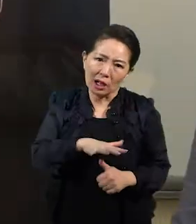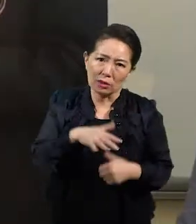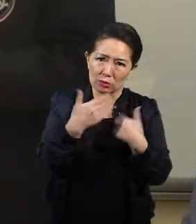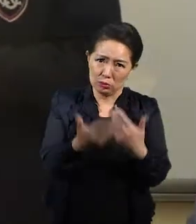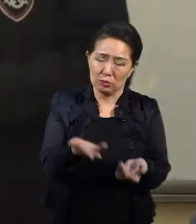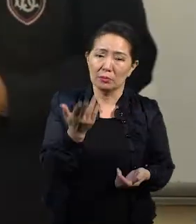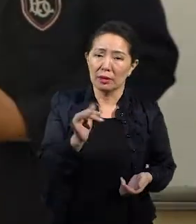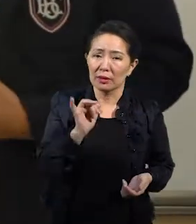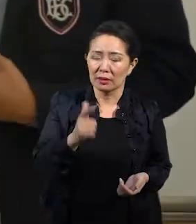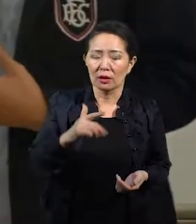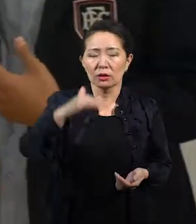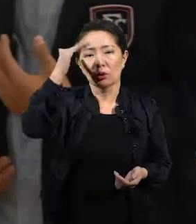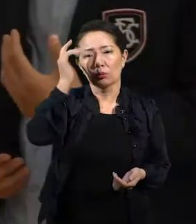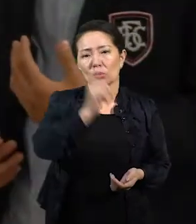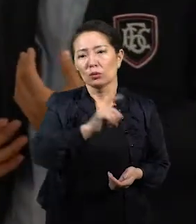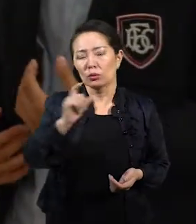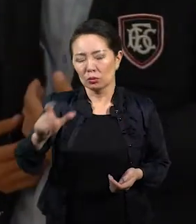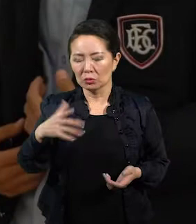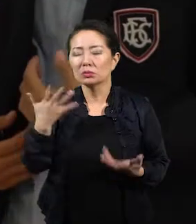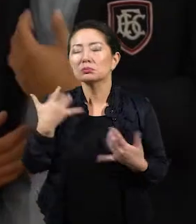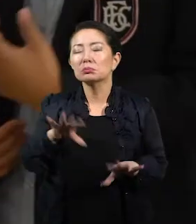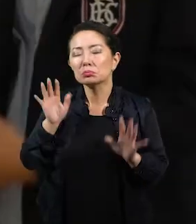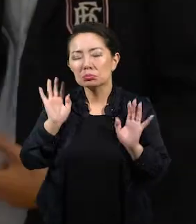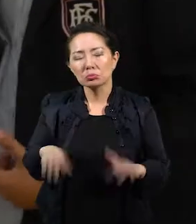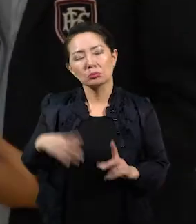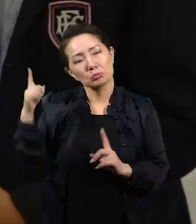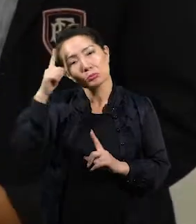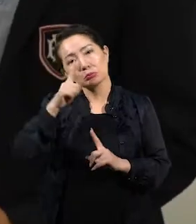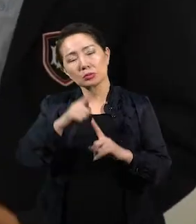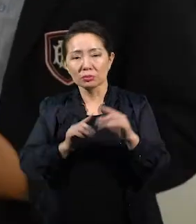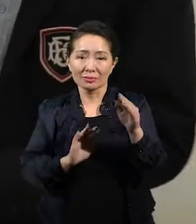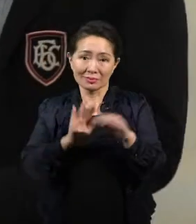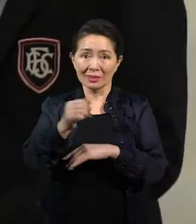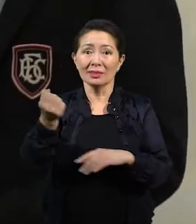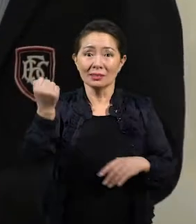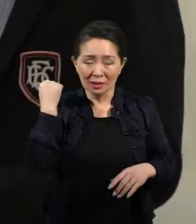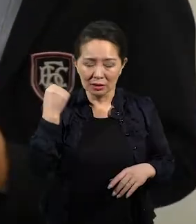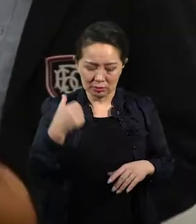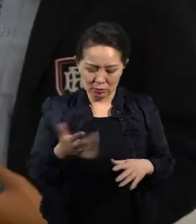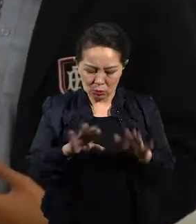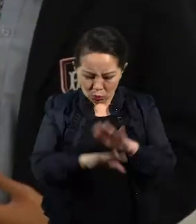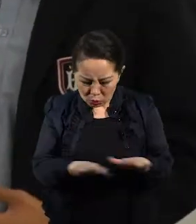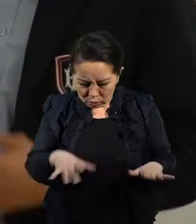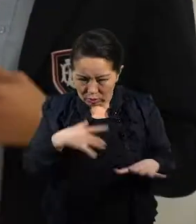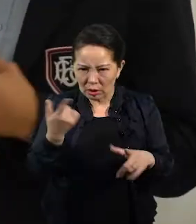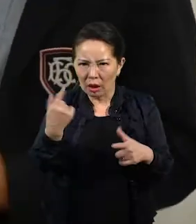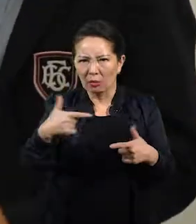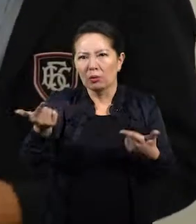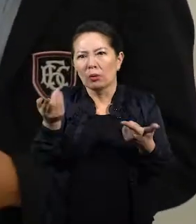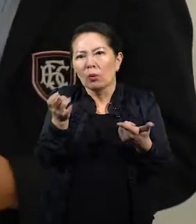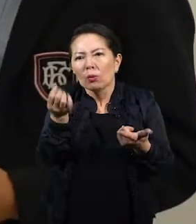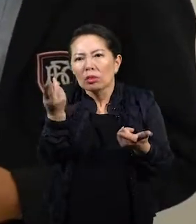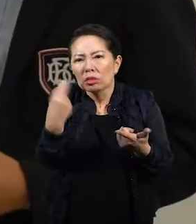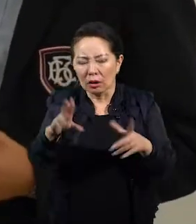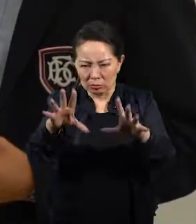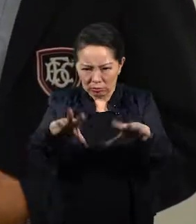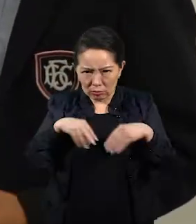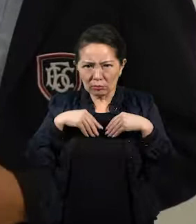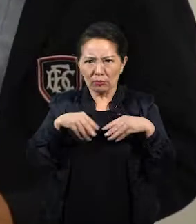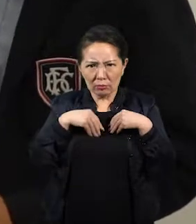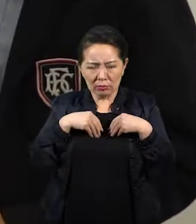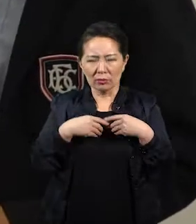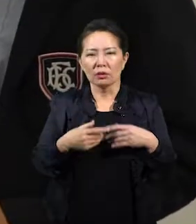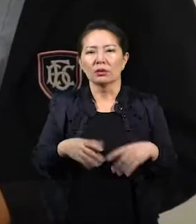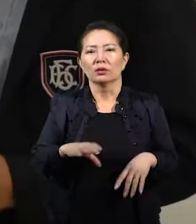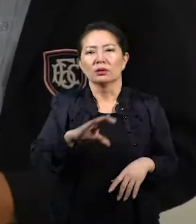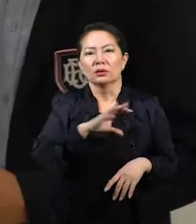өгдөг. Яг нь томчууд бол энэ зүйлийг болохоор төвчээд даван тулаад гарч чадна. Хүүхдүүд болохоор энэ маш хүн дээр тусаад тэр ингээд